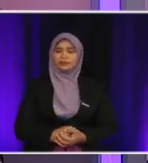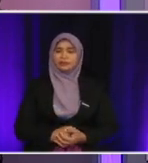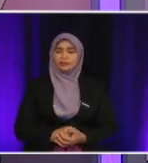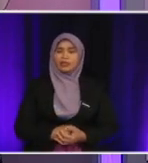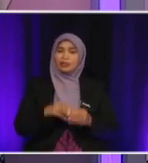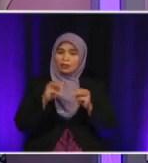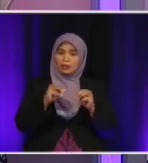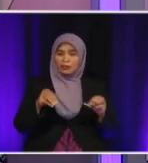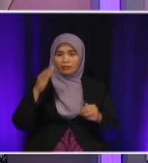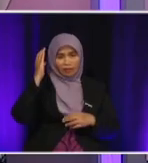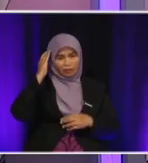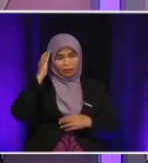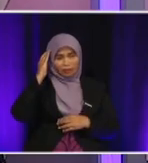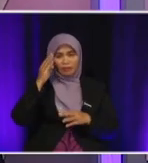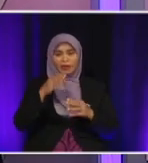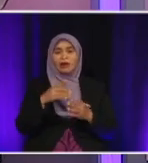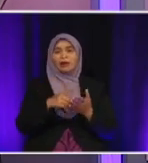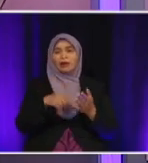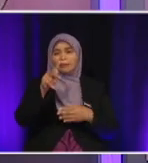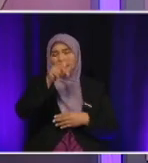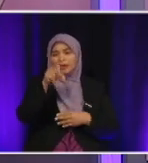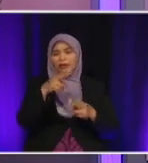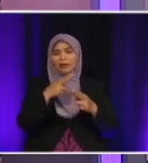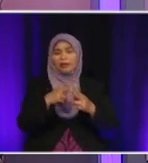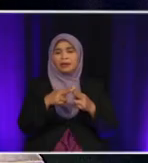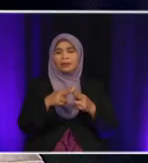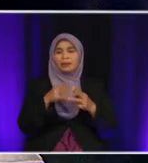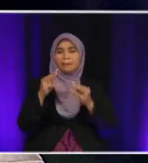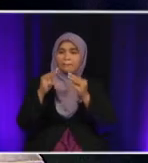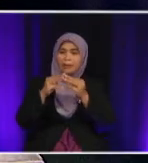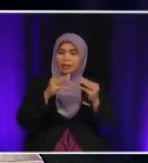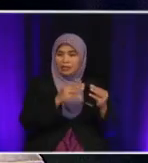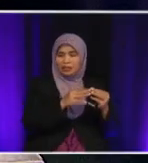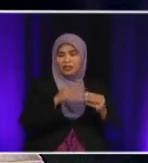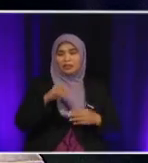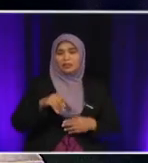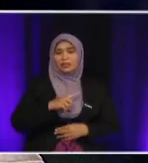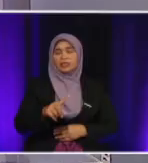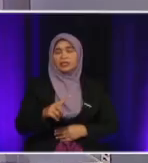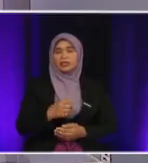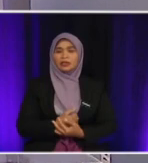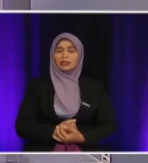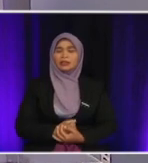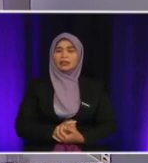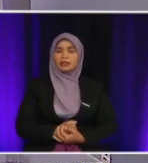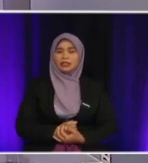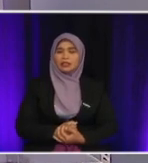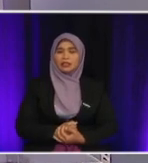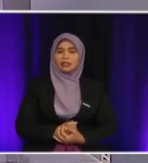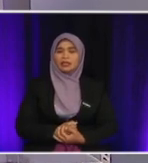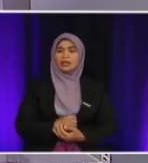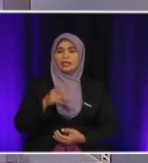Apakah nama Madinah sebelum Islam mungkin Aiman tahu apa nama Madinah sebelum Islam sebelum Islam